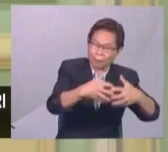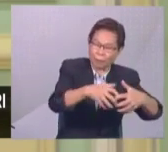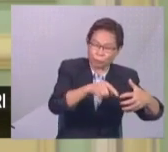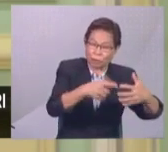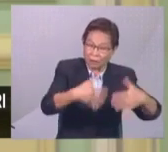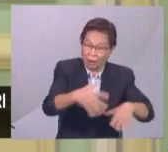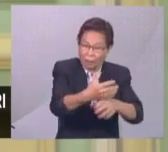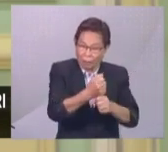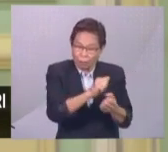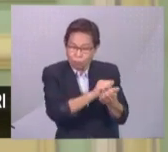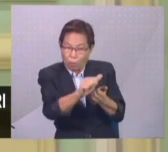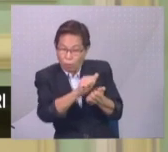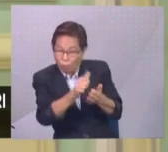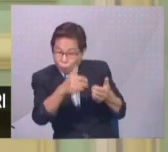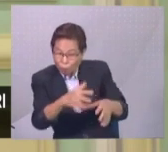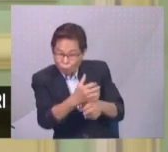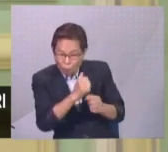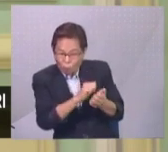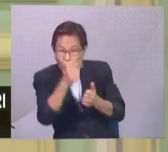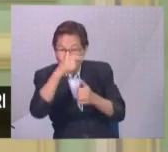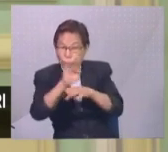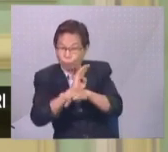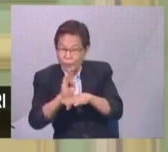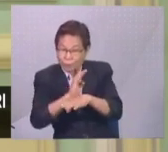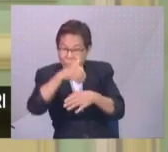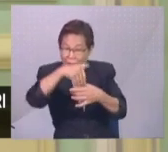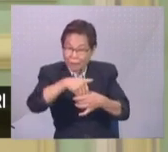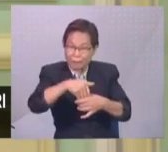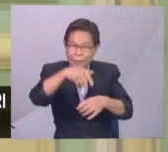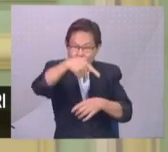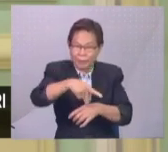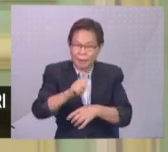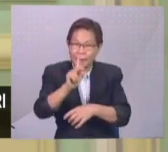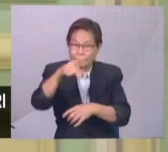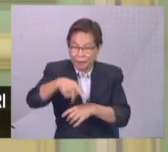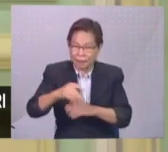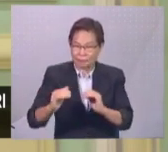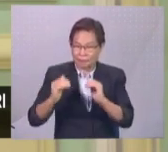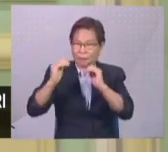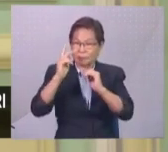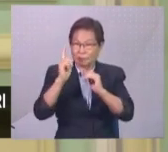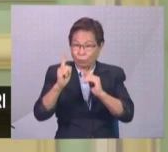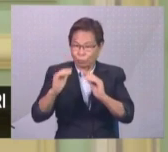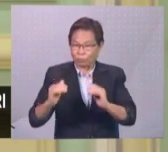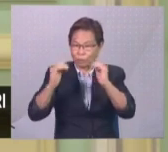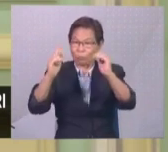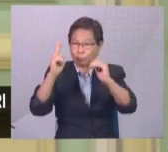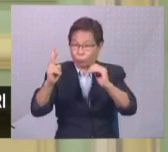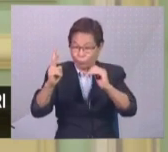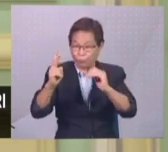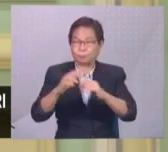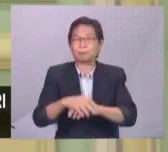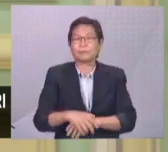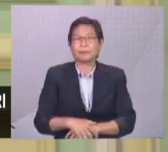yang telah mendapat kelulusan untuk beroperasi dalam pipi tahap satu dan juga pipi